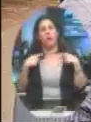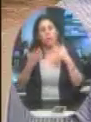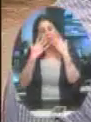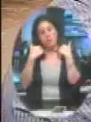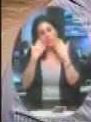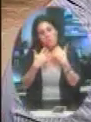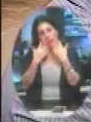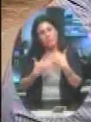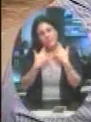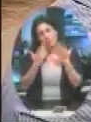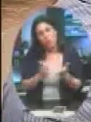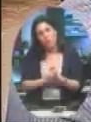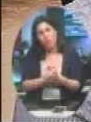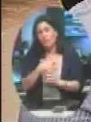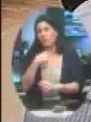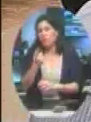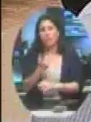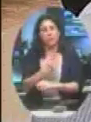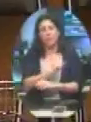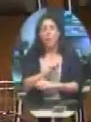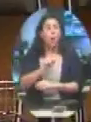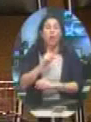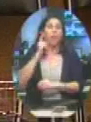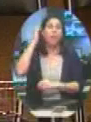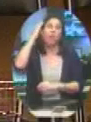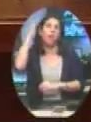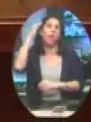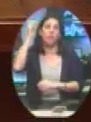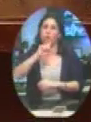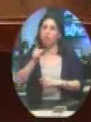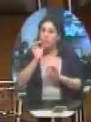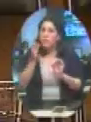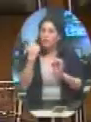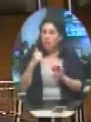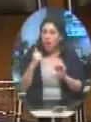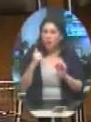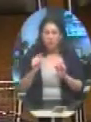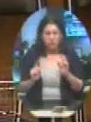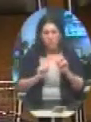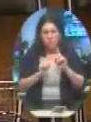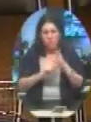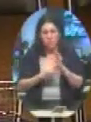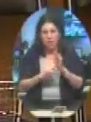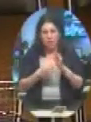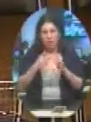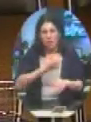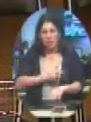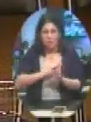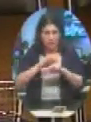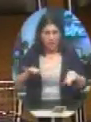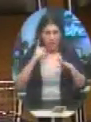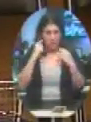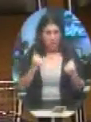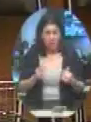את הסיפורים האלה. ואני אומרת, זה לא הזיה. זה קרה, זה היה. ברור שבעניין האחראים בפרשת ילדי תימן כבר אין